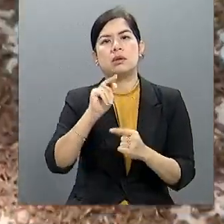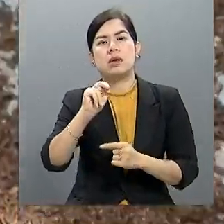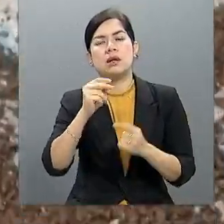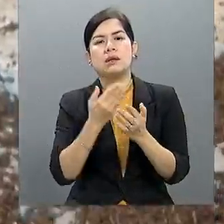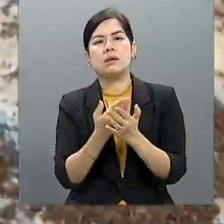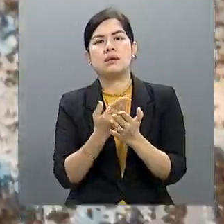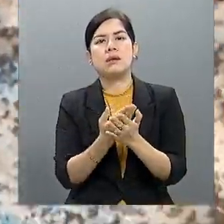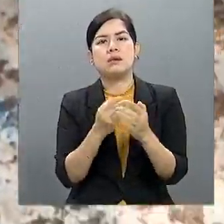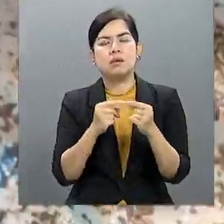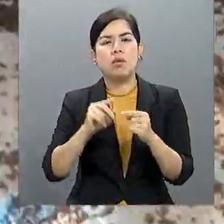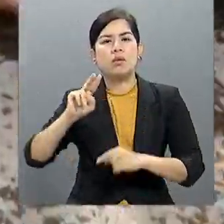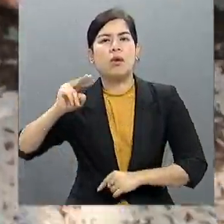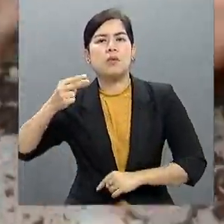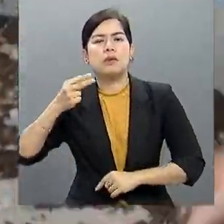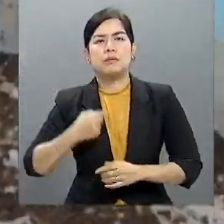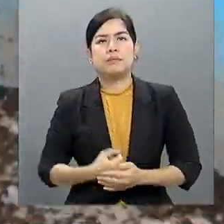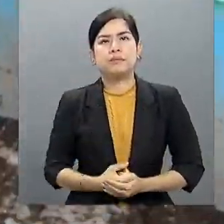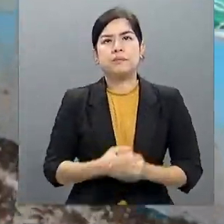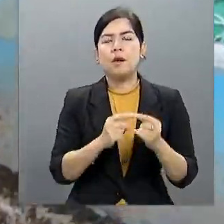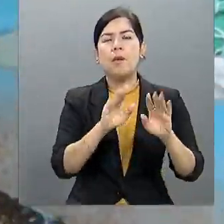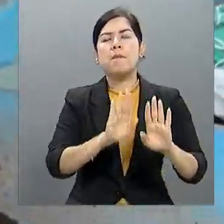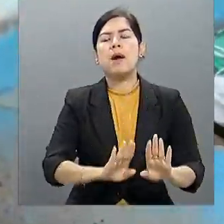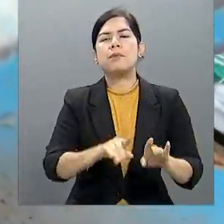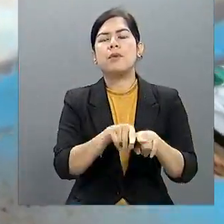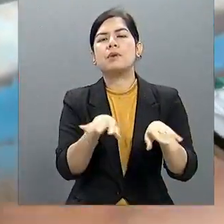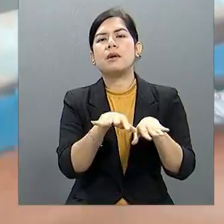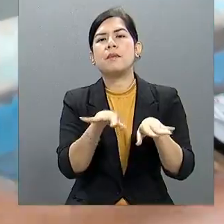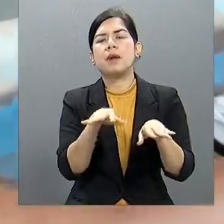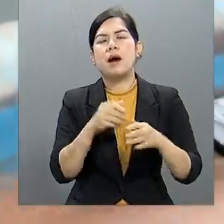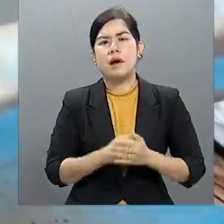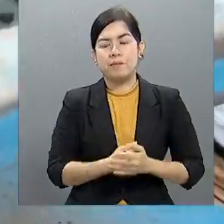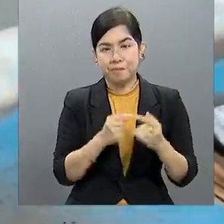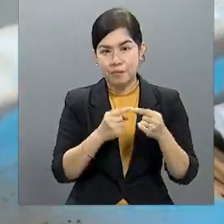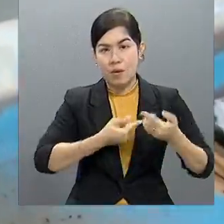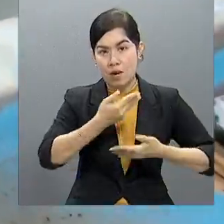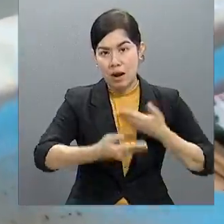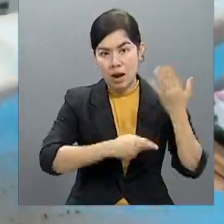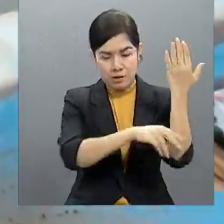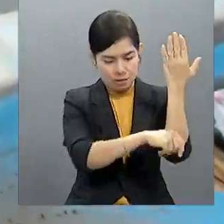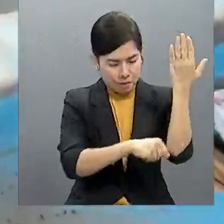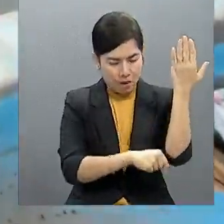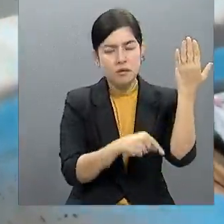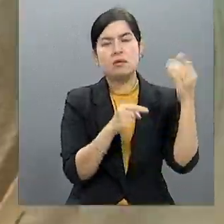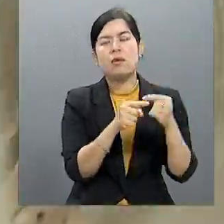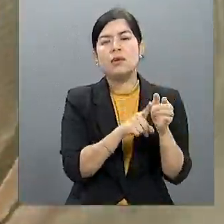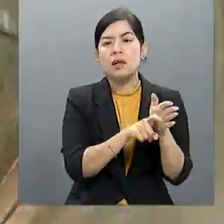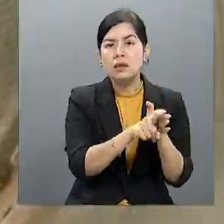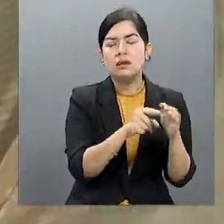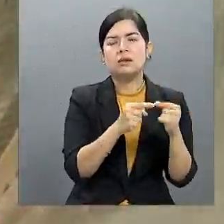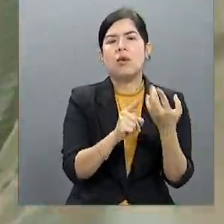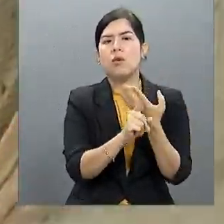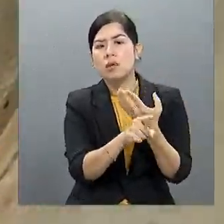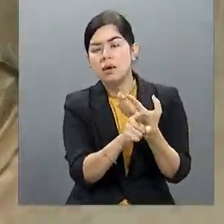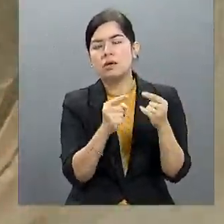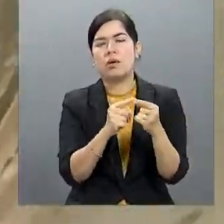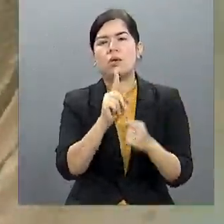นี้ยงมีป๋ยมูลไ้เดอนแธรรมดาขนาด 1 กิโลกรรในราคา 30 บาทและแบตันราคา 15,000าทอีกด้วยก็เดได้ว่เป็นอาชีพเสริม